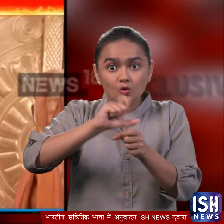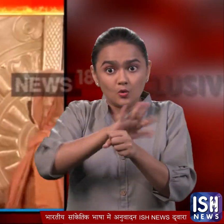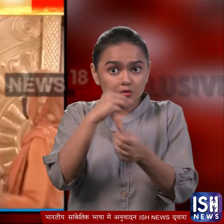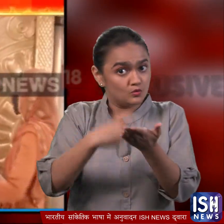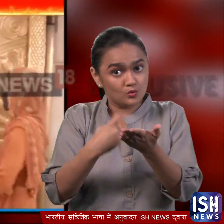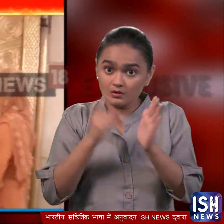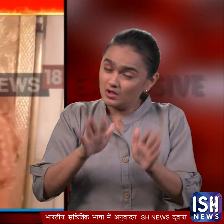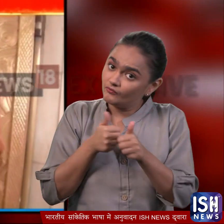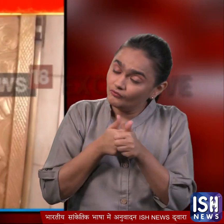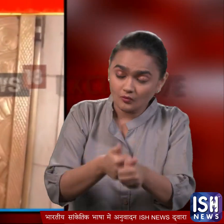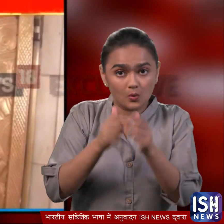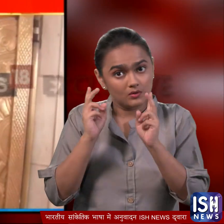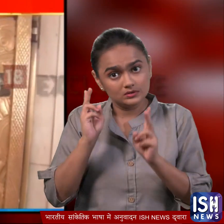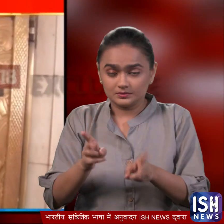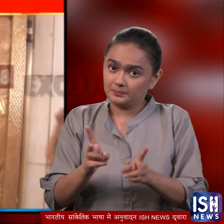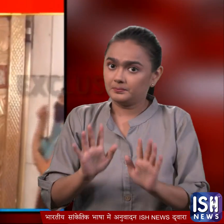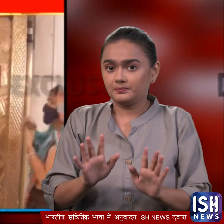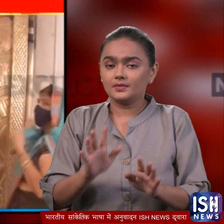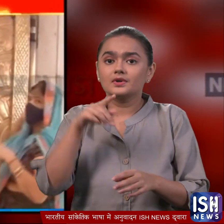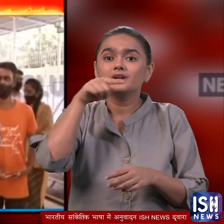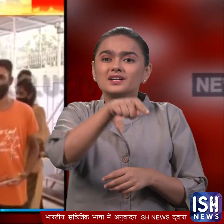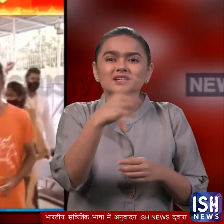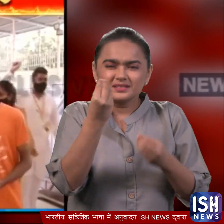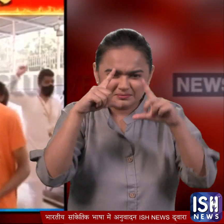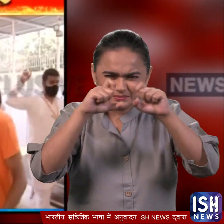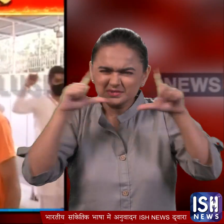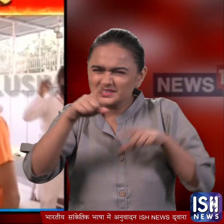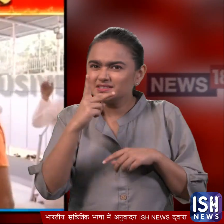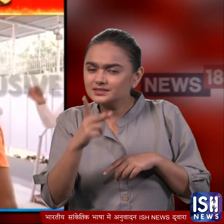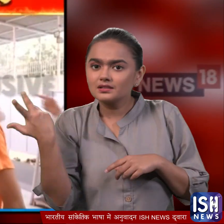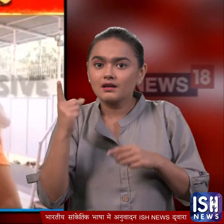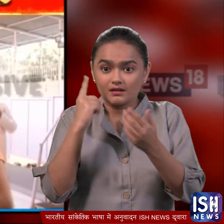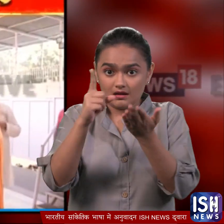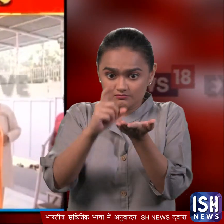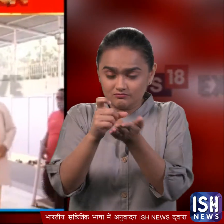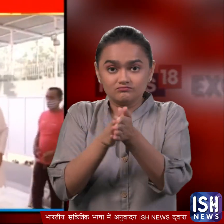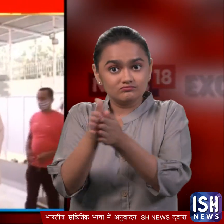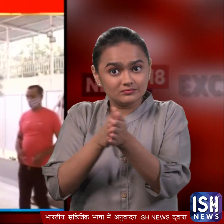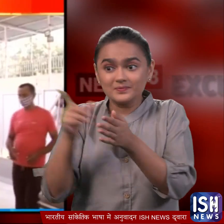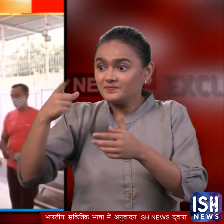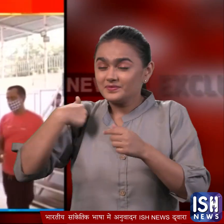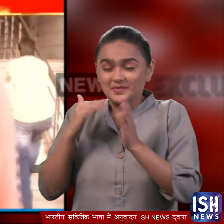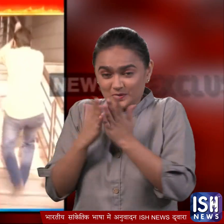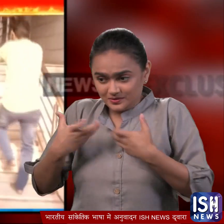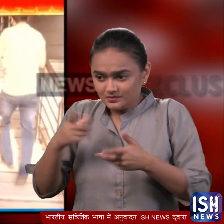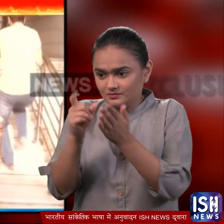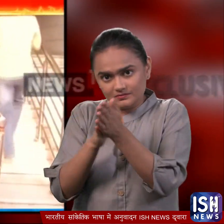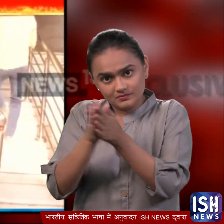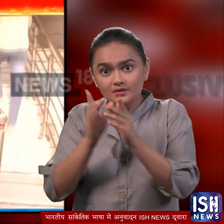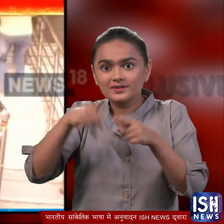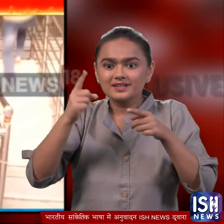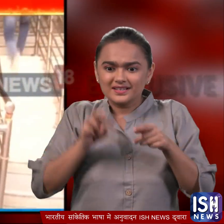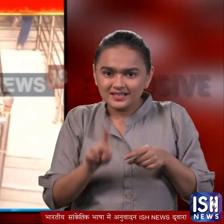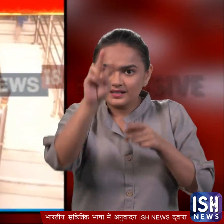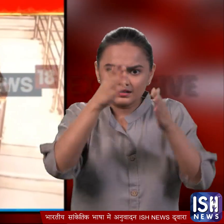हो गया। हालांकि कोरोना नियमों के तहत ही उन्हें अंदर जाने की इजाजत मिली। वहां से सामने आई तस्वीरों में हाथों को सैनिटाइज करके भक्त जब अंदर बढ़ते दिखे